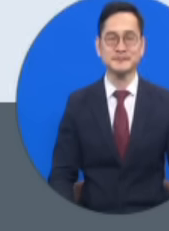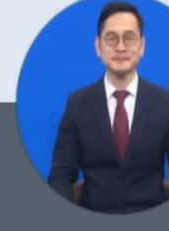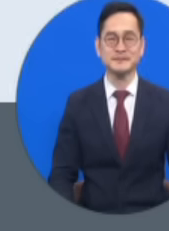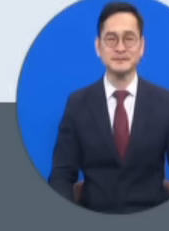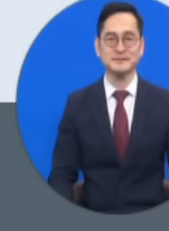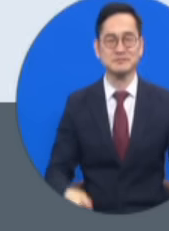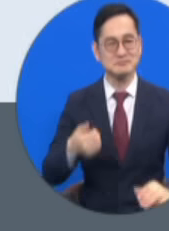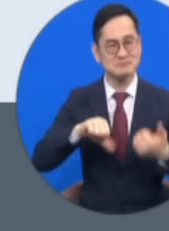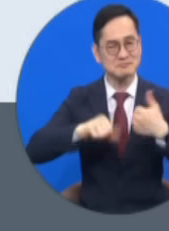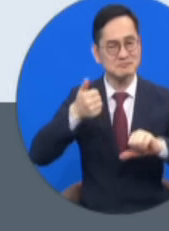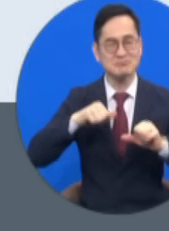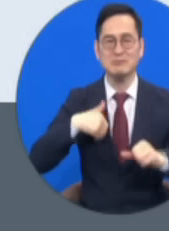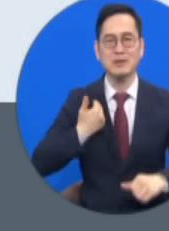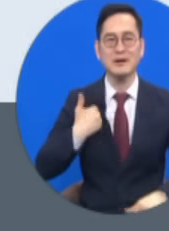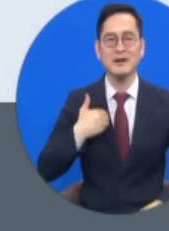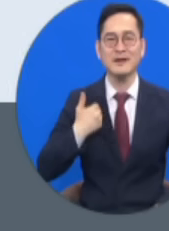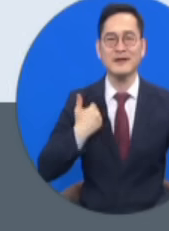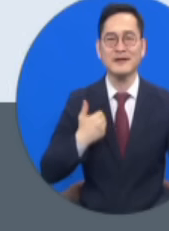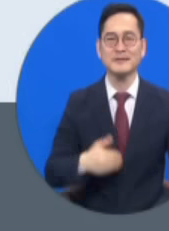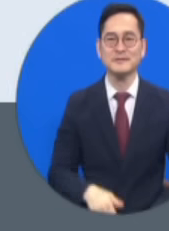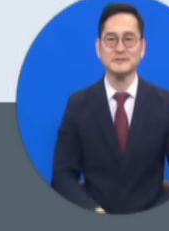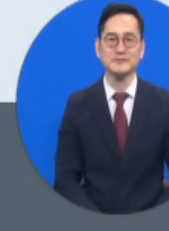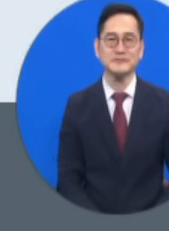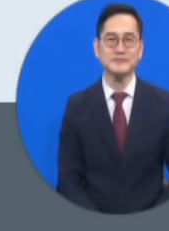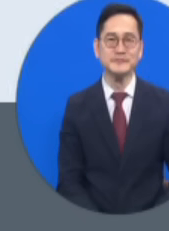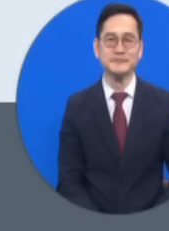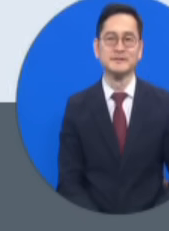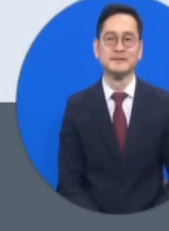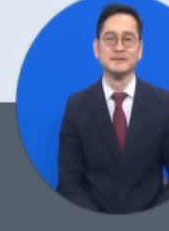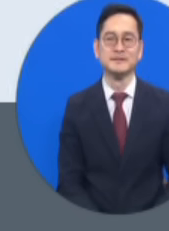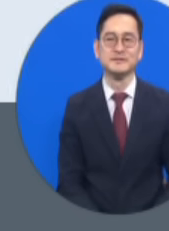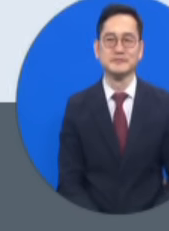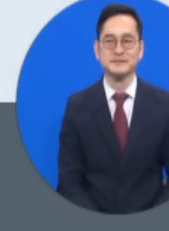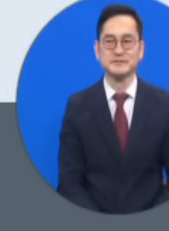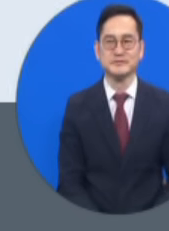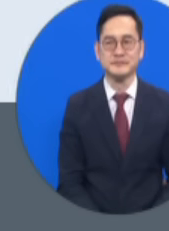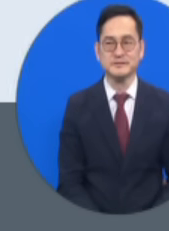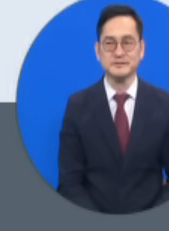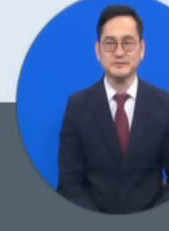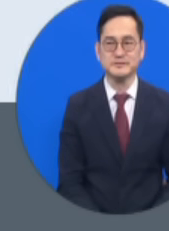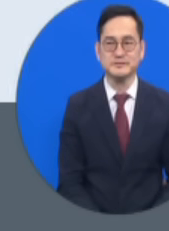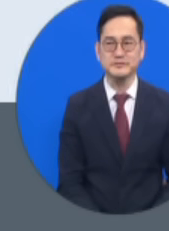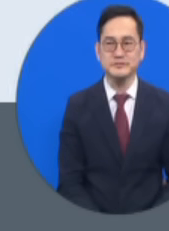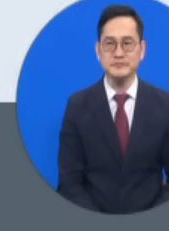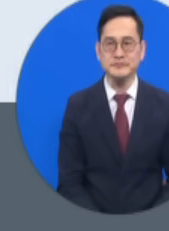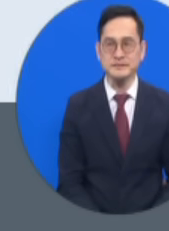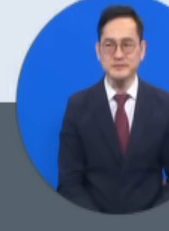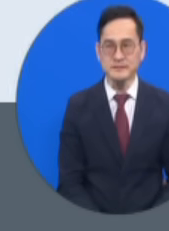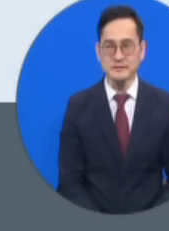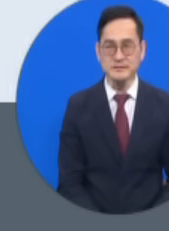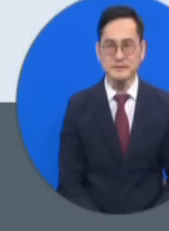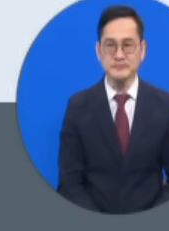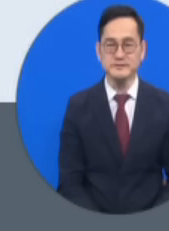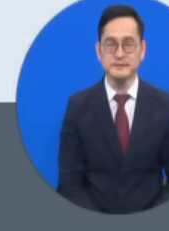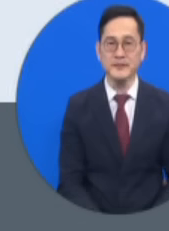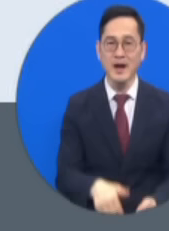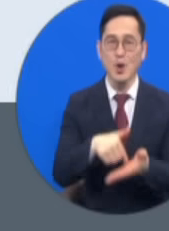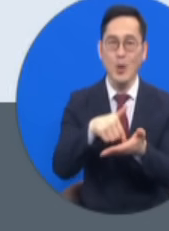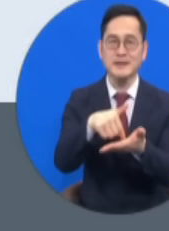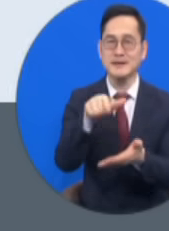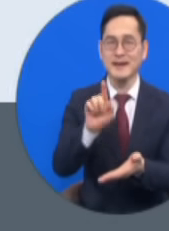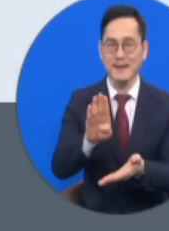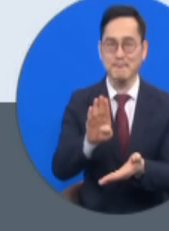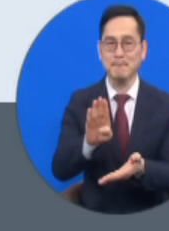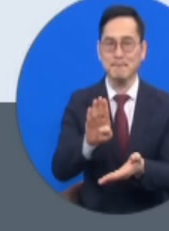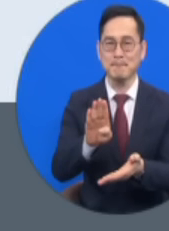이길지 모르겠다. 양당이 꼽고 있는 서울 수도권 격전지 60곳 안에 들어가는 곳. 광진 갑의